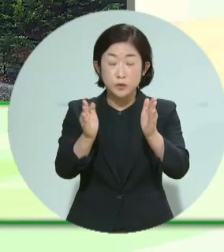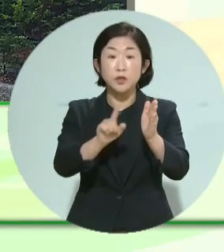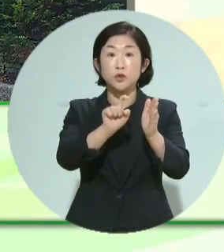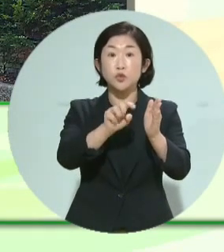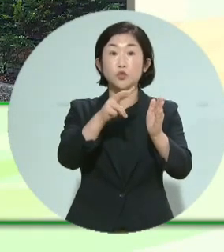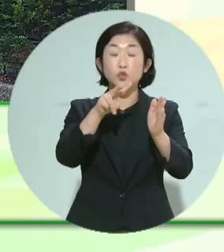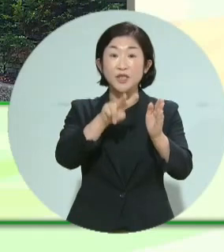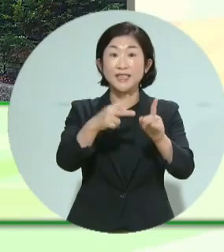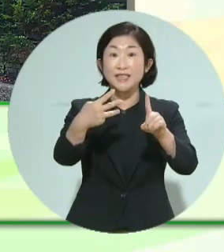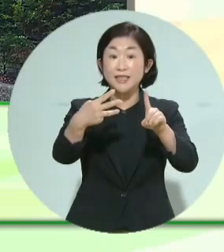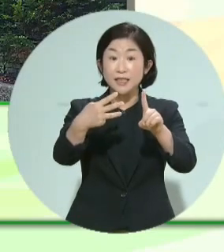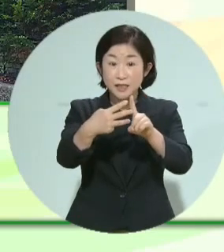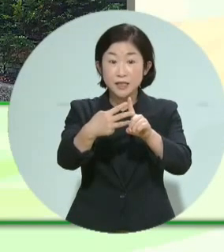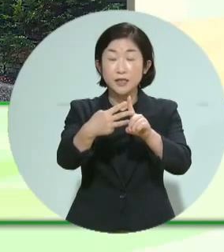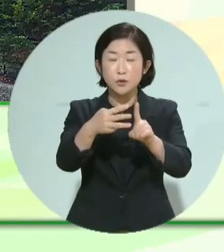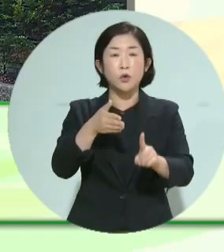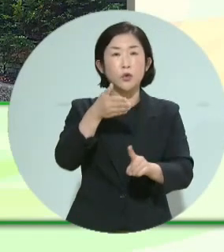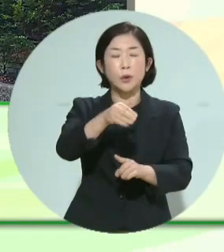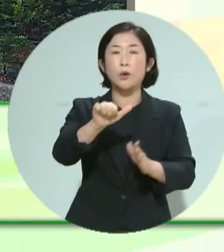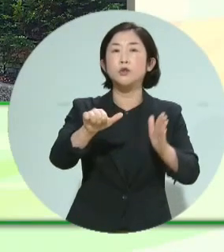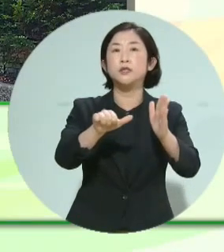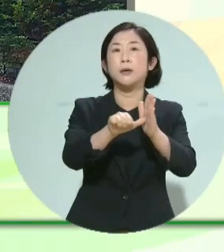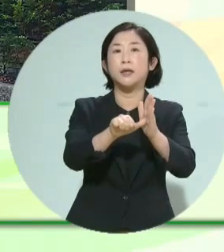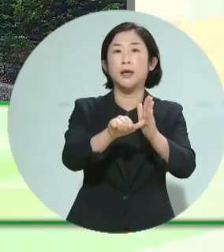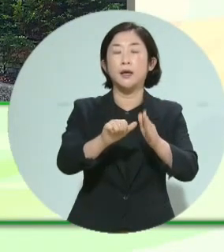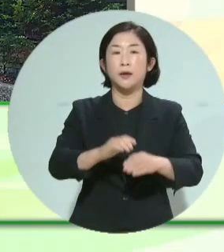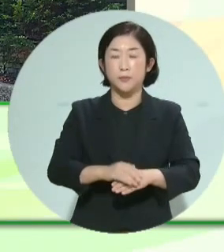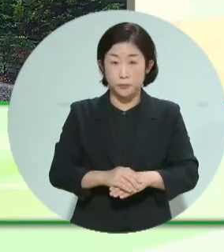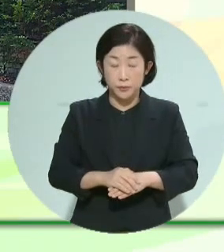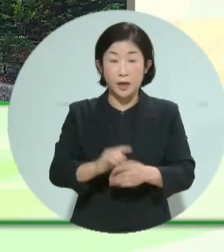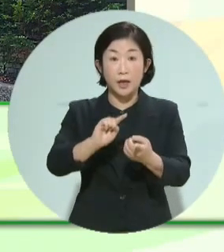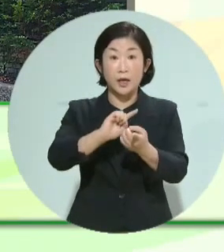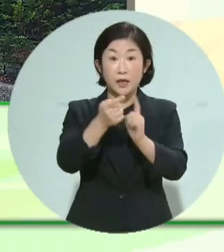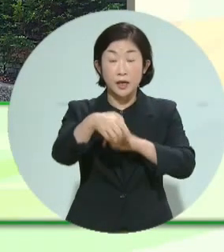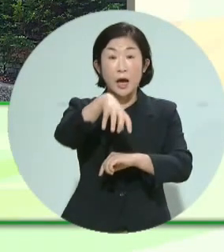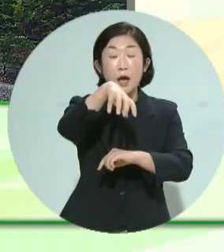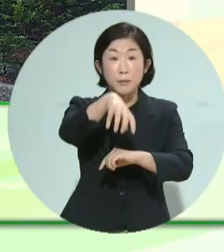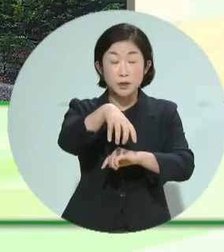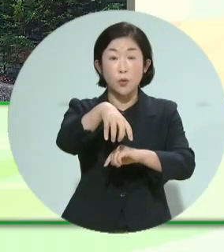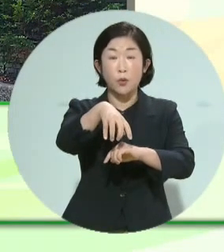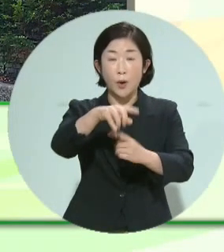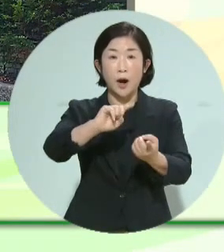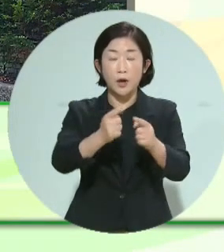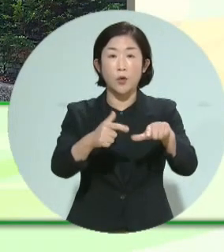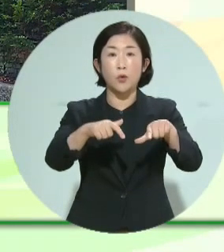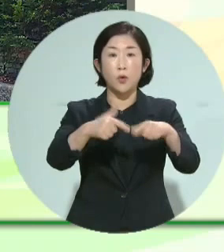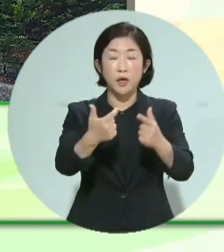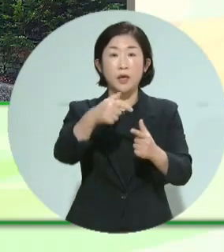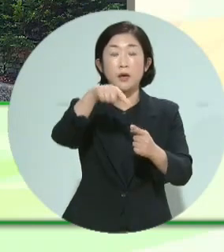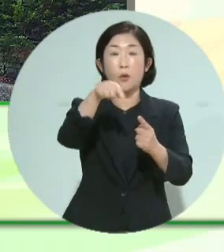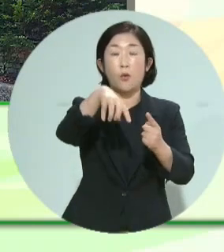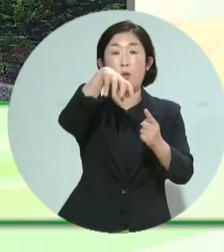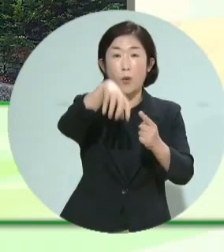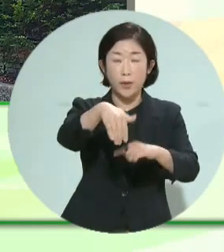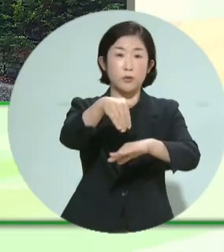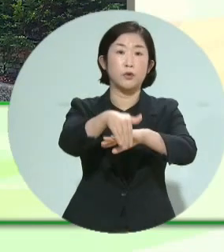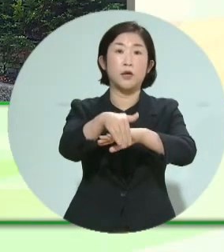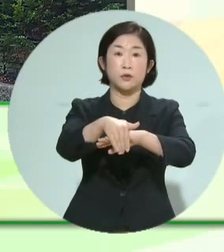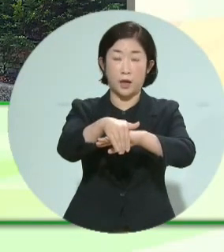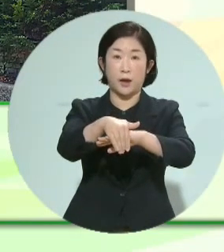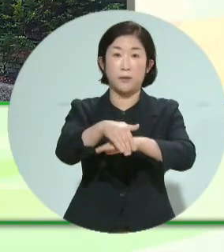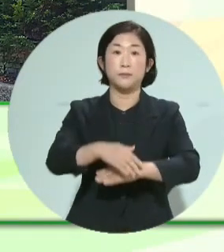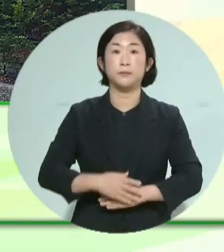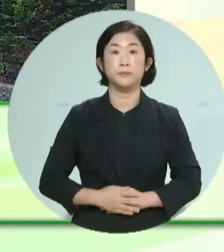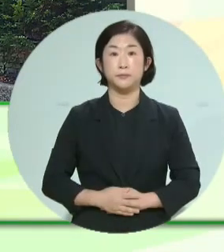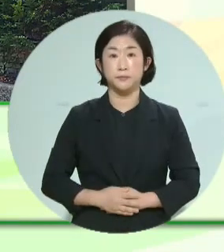日月曜日の午後5時までです。引き換え場所は代々木公園サービスセンターです。